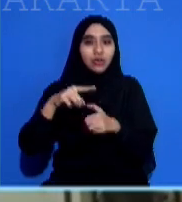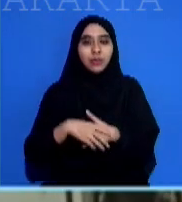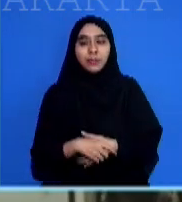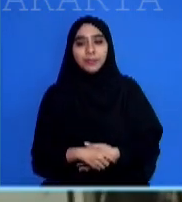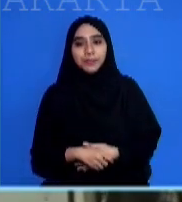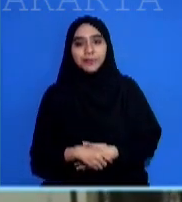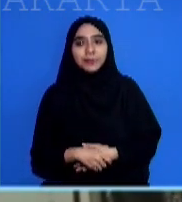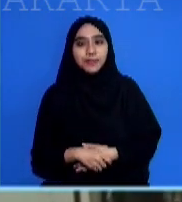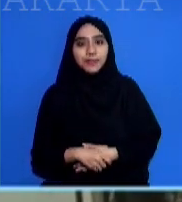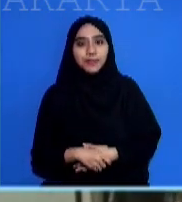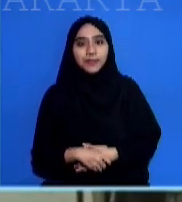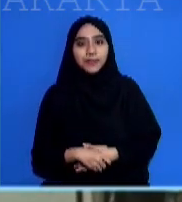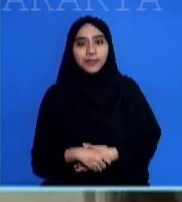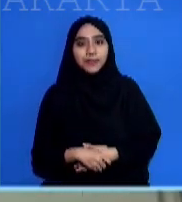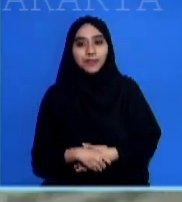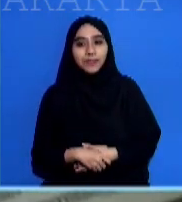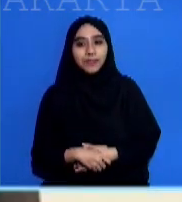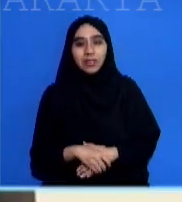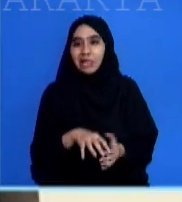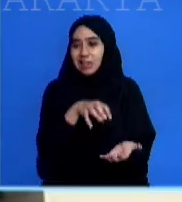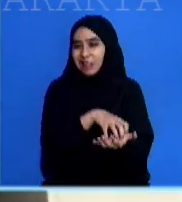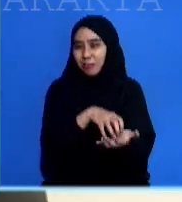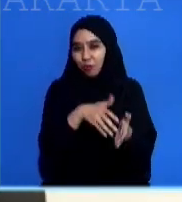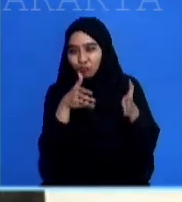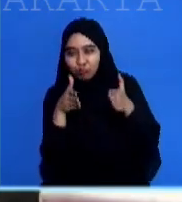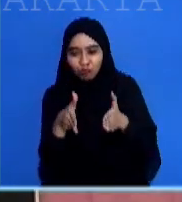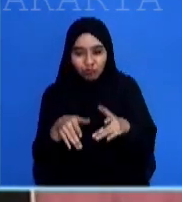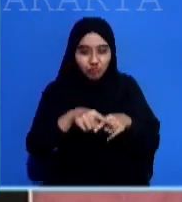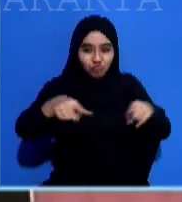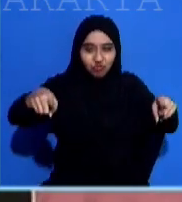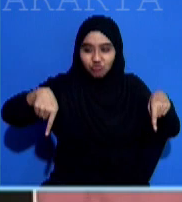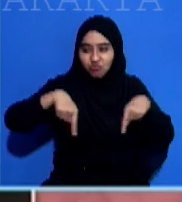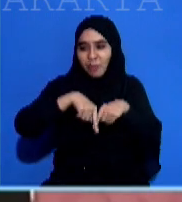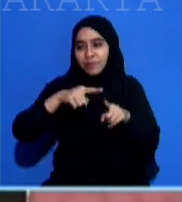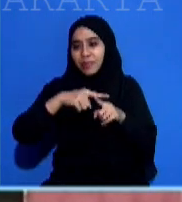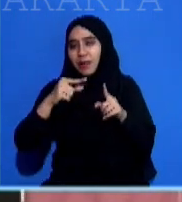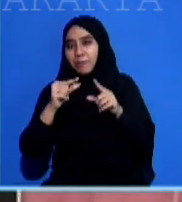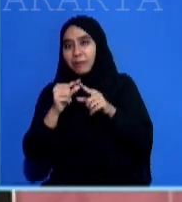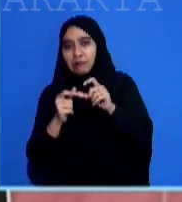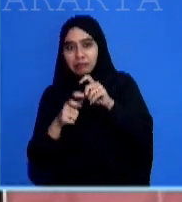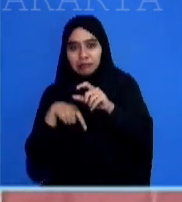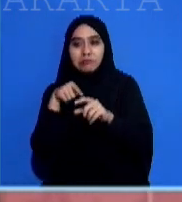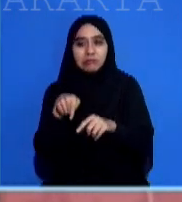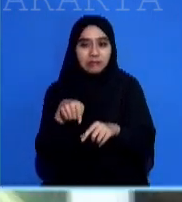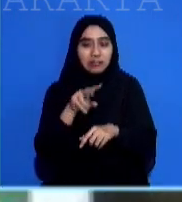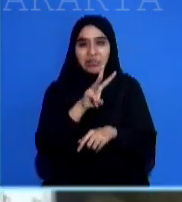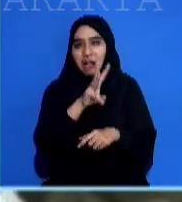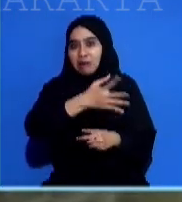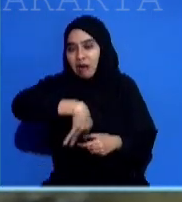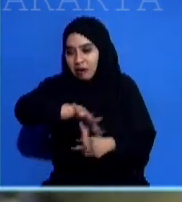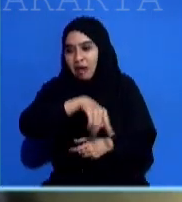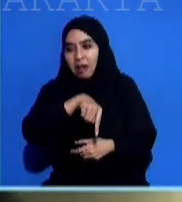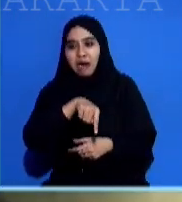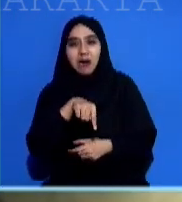Pak Kani dipun bangunipun tempat pembuangan sampah TPS 3R purw dening warga Dusun Bayan kaluran purw